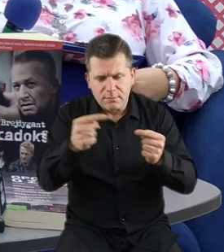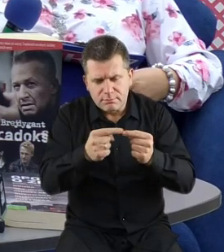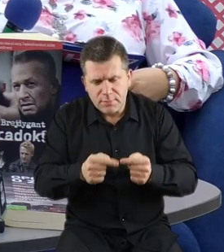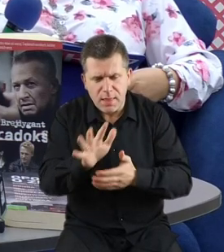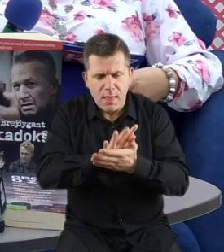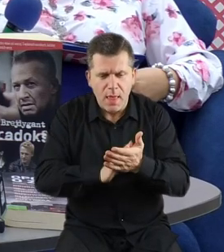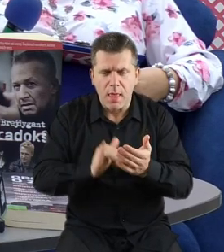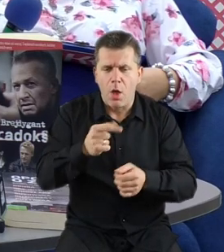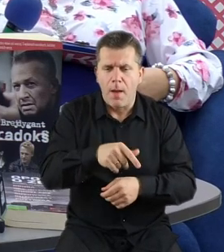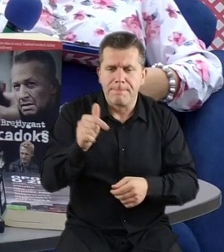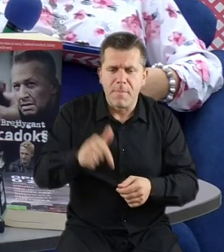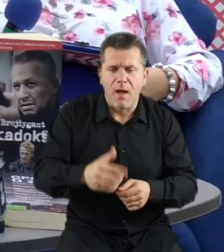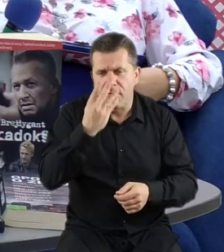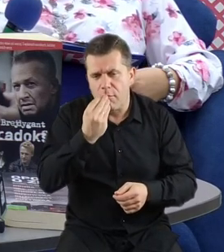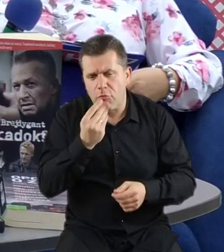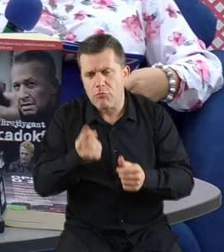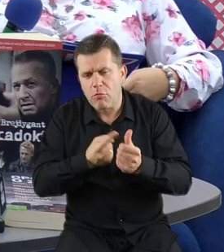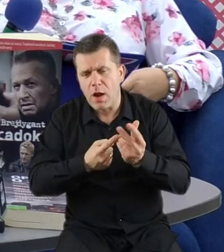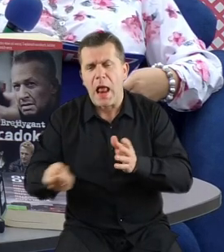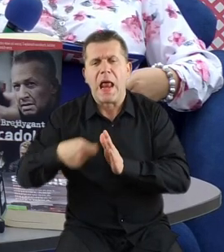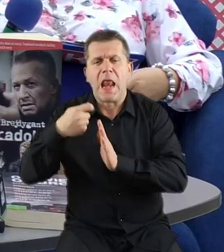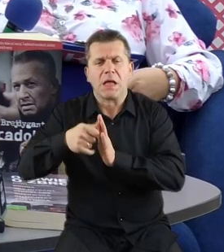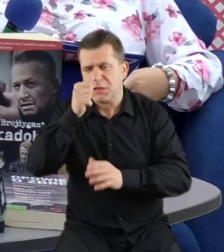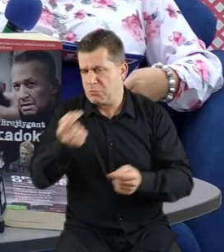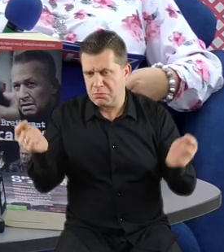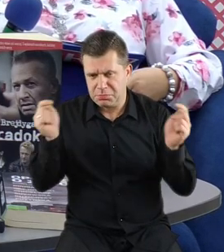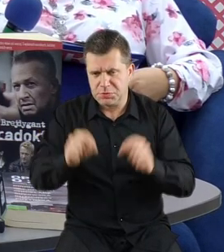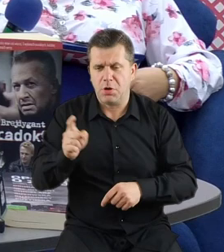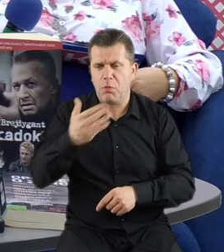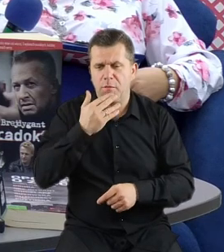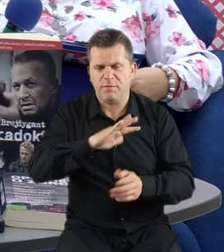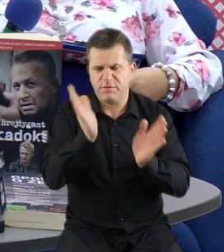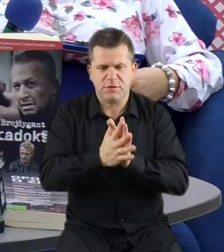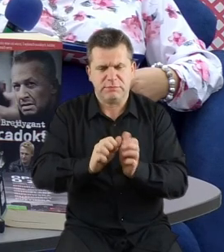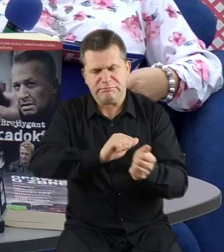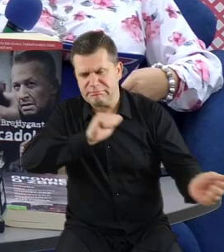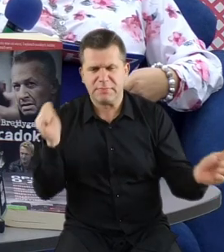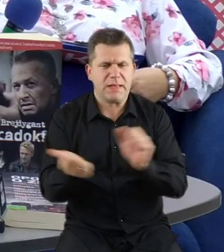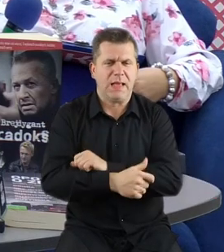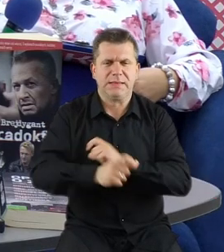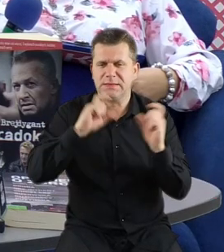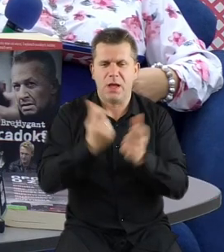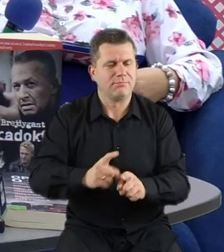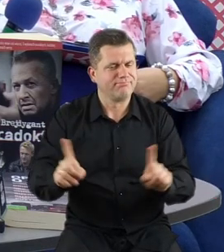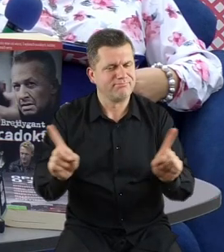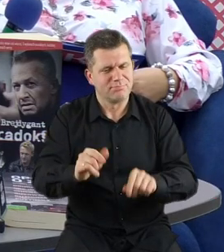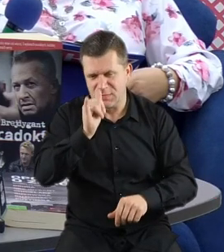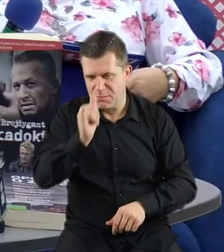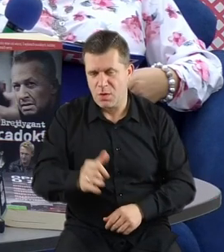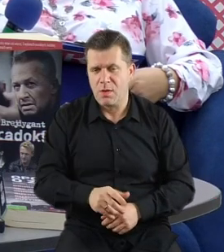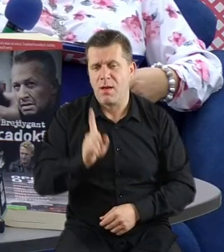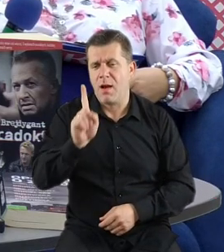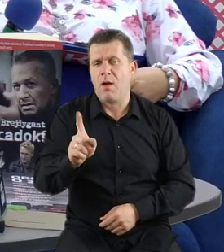i do tego, jakie one mają być i tak dalej, no nie może przyjść reżyser, który to poprzestawia zupełnie. No ale u